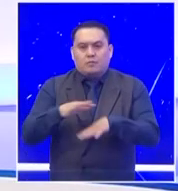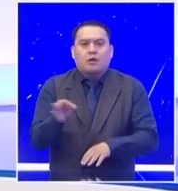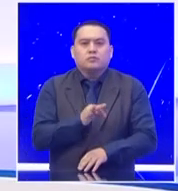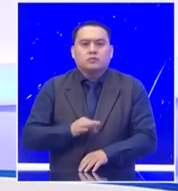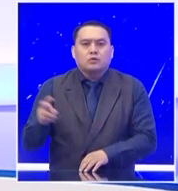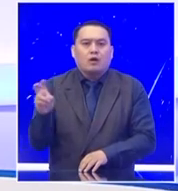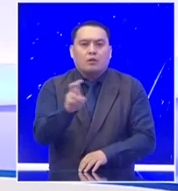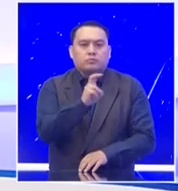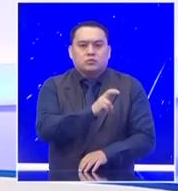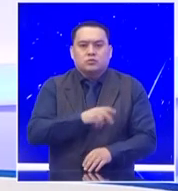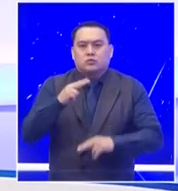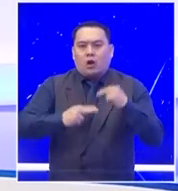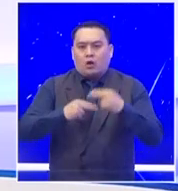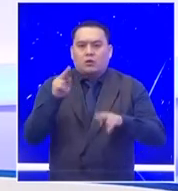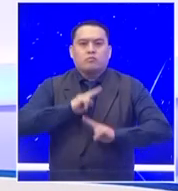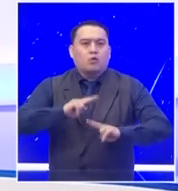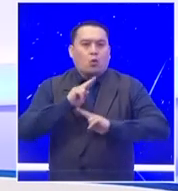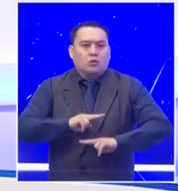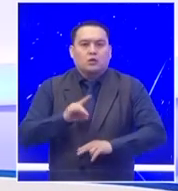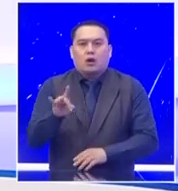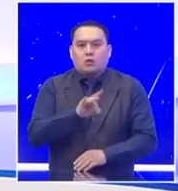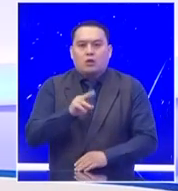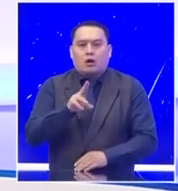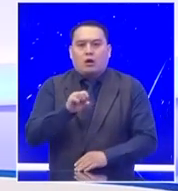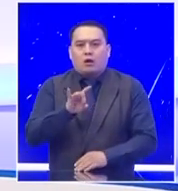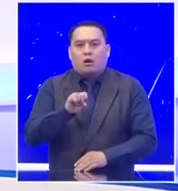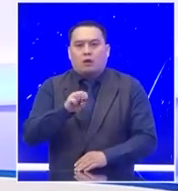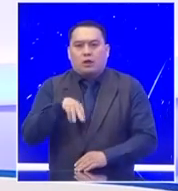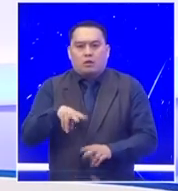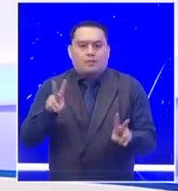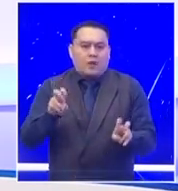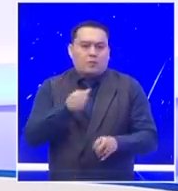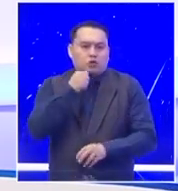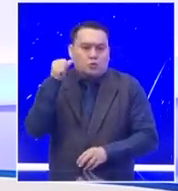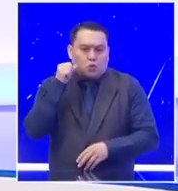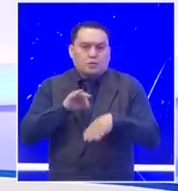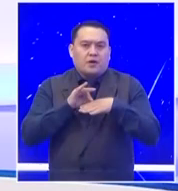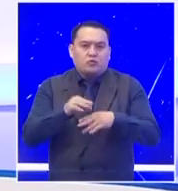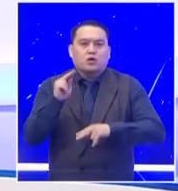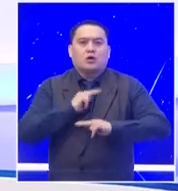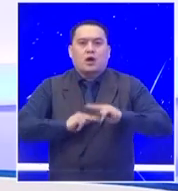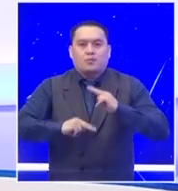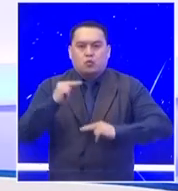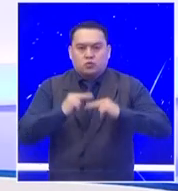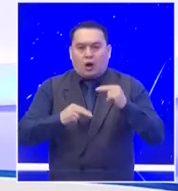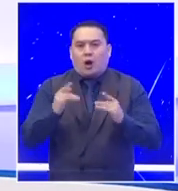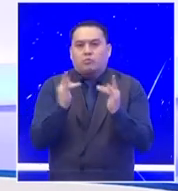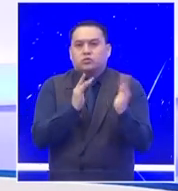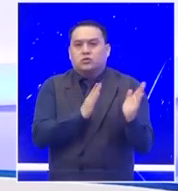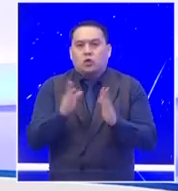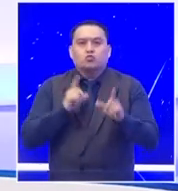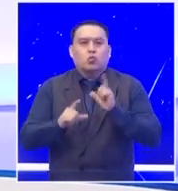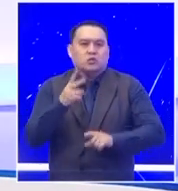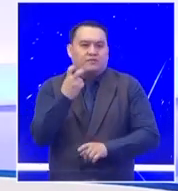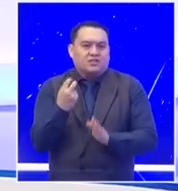области ознакомился с ходом строительных работ в микрорайоне Каратал. Здесь с прошлого года ведется реконструкция общежития для студенчества